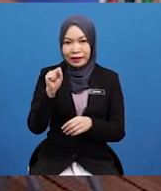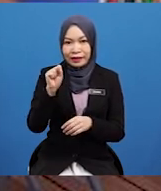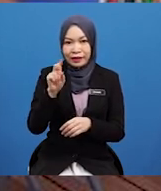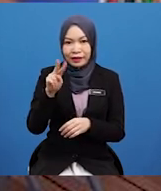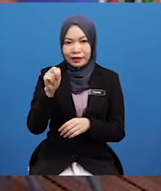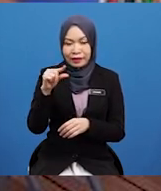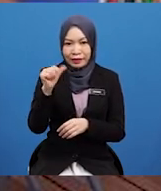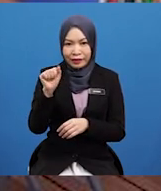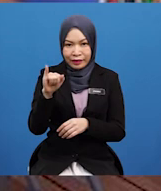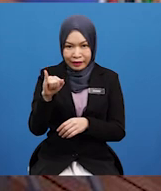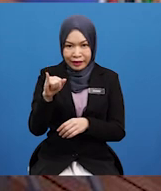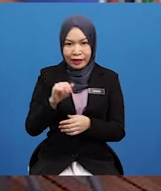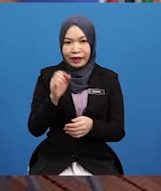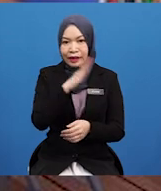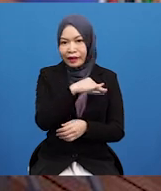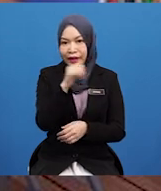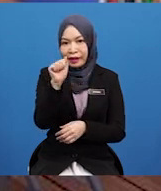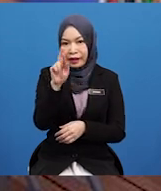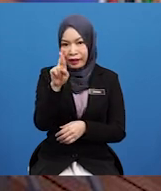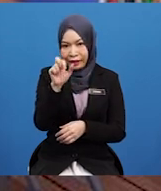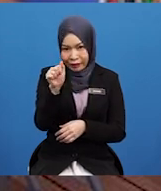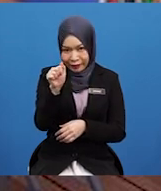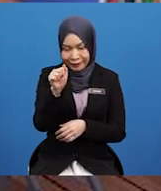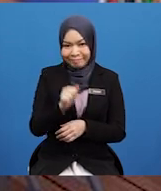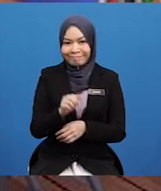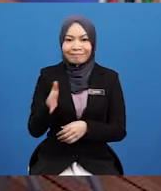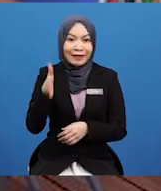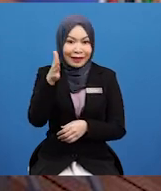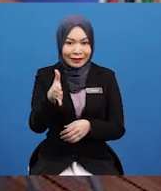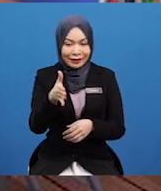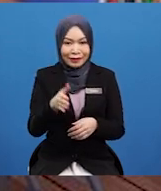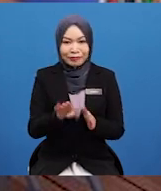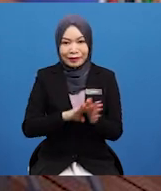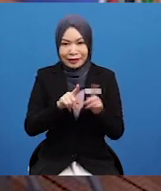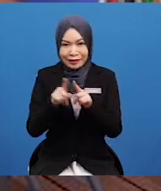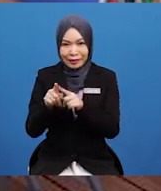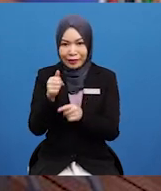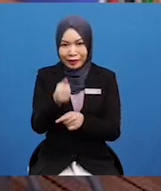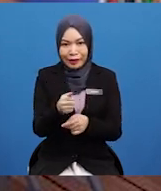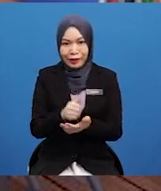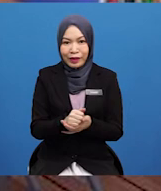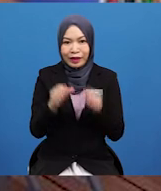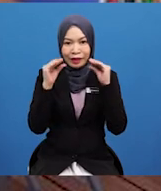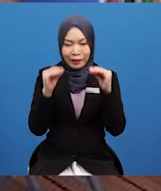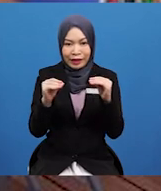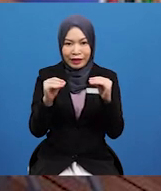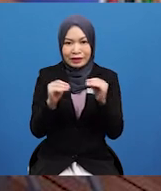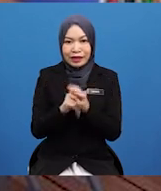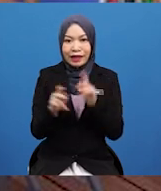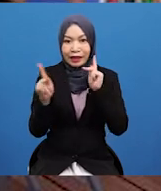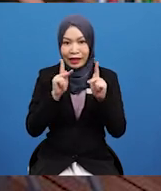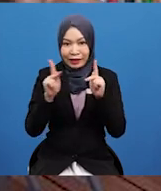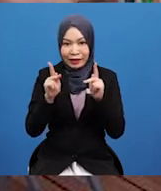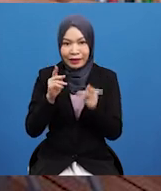untuk menyampaikan salah satu aspek dalam kata tugas iaitu kata bilangan.